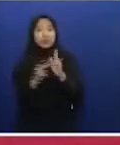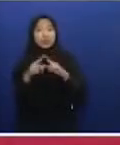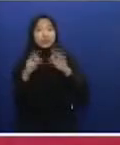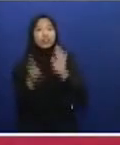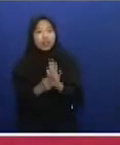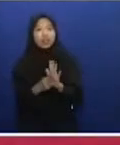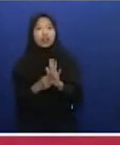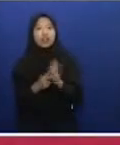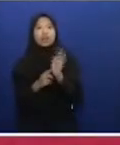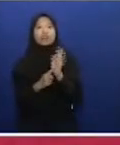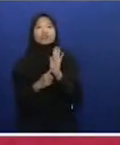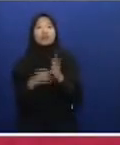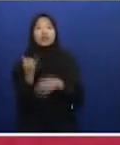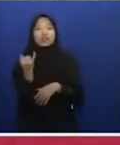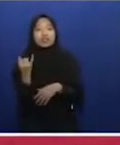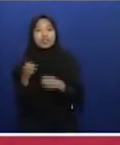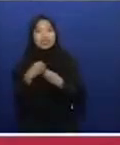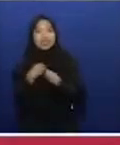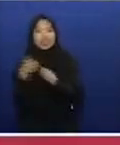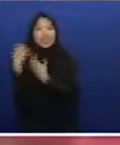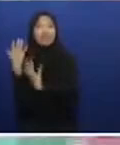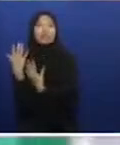saya harus sampaikan ini adik-adik semua?